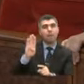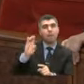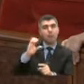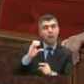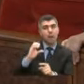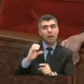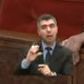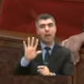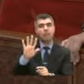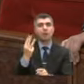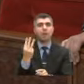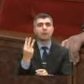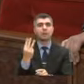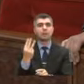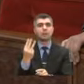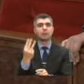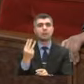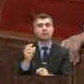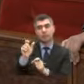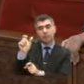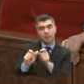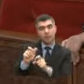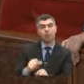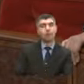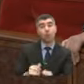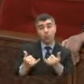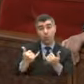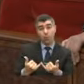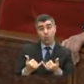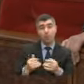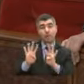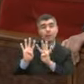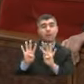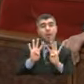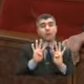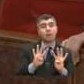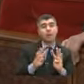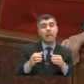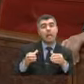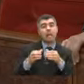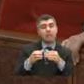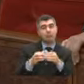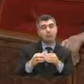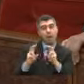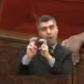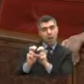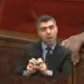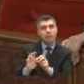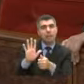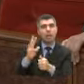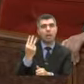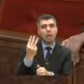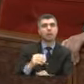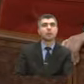يمكن لي نقول لكم هو اليوم 88% ديال الاقسام هما اقل من 36، عندنا